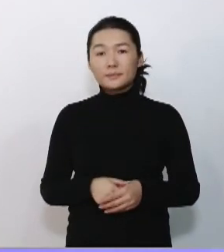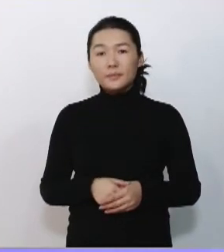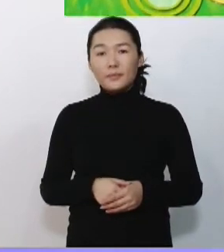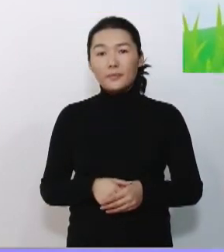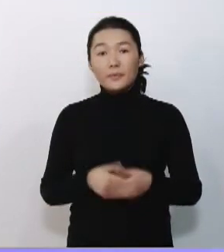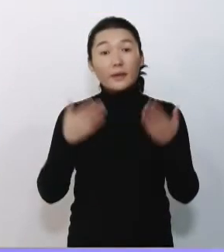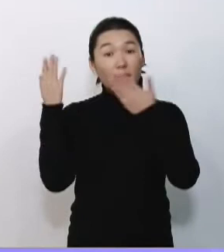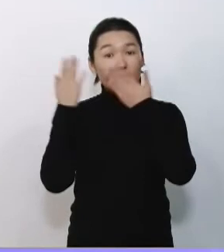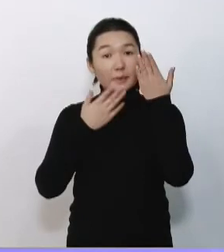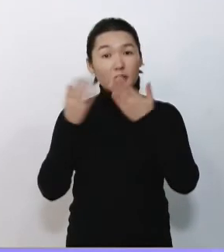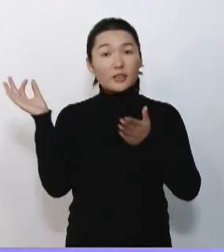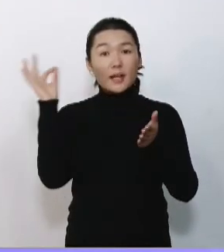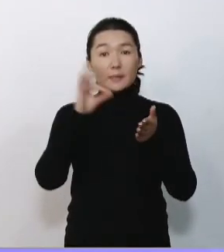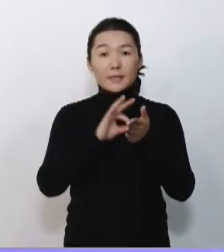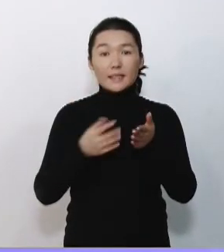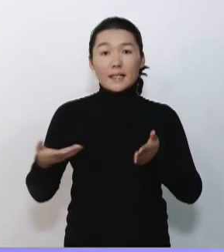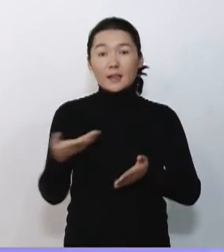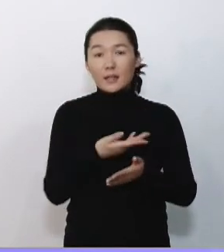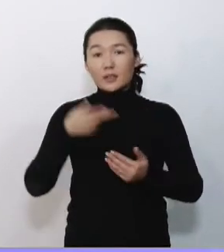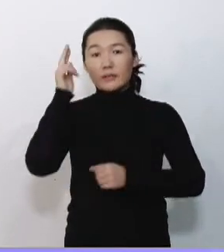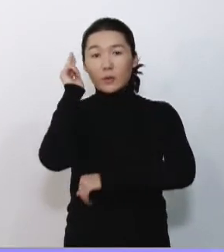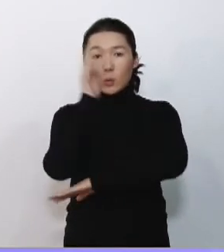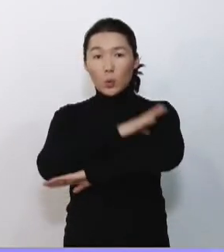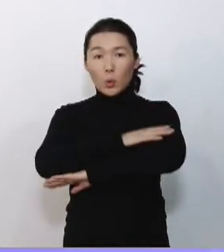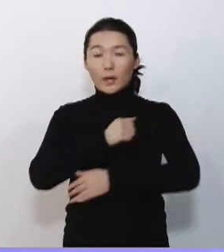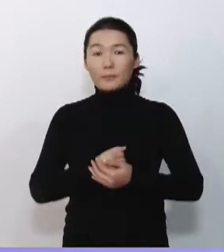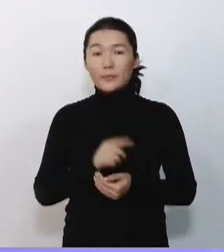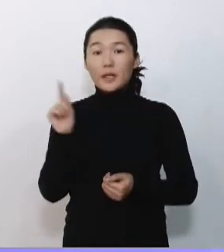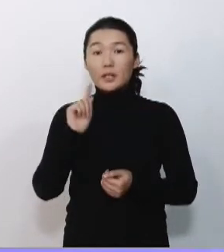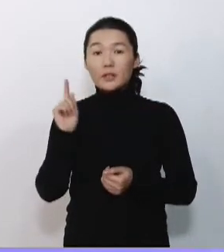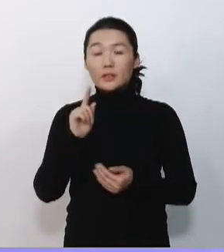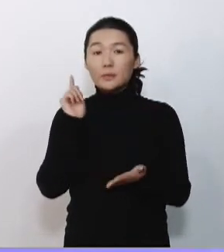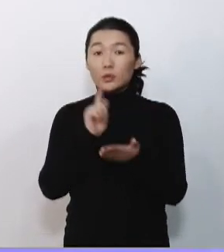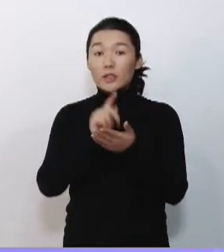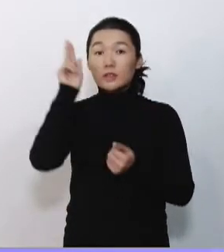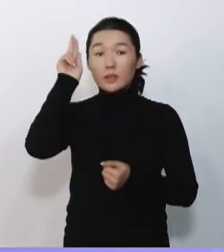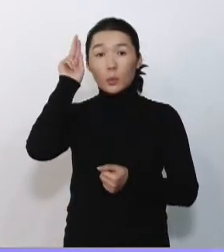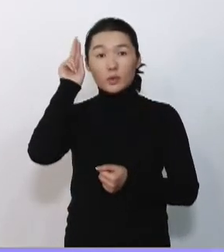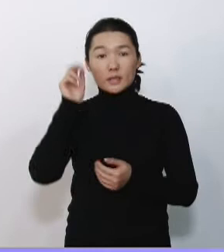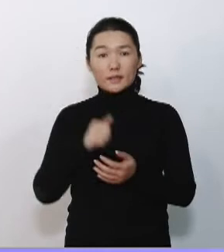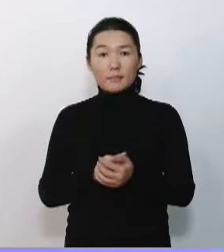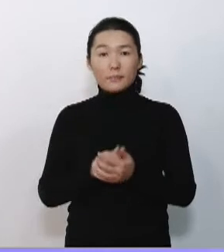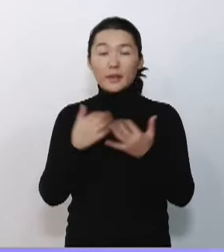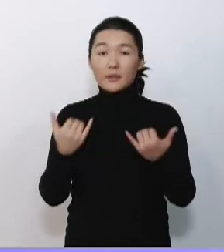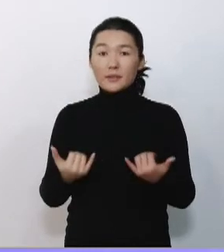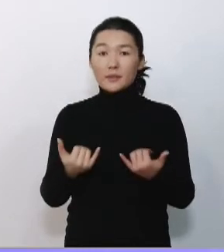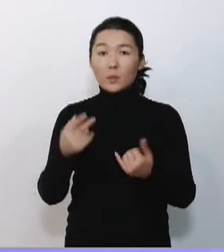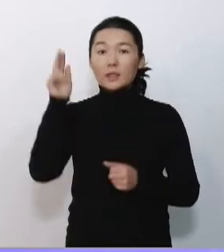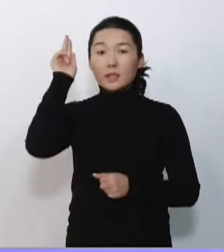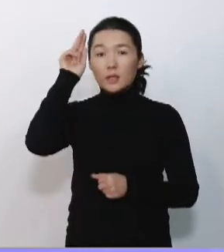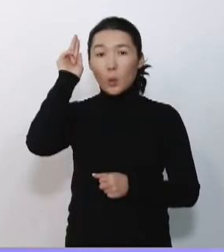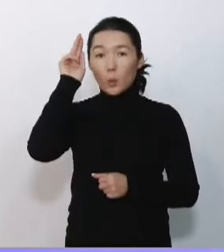усвоить? Давайте прочитаем цель нашего урока. Чему мы должны научиться? Сегодня